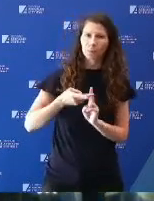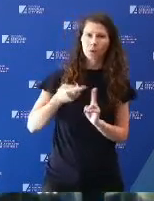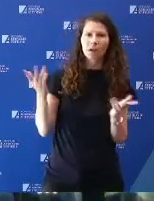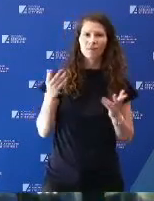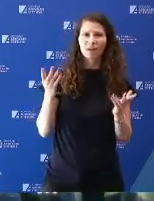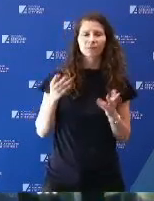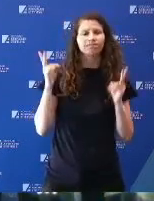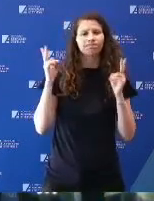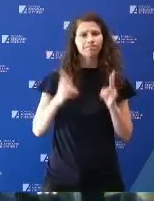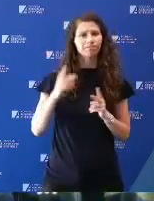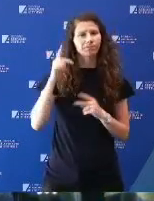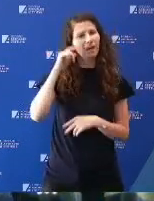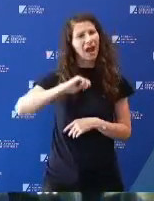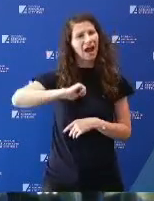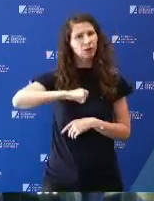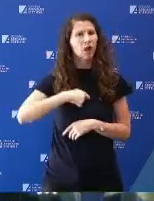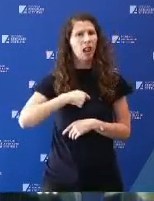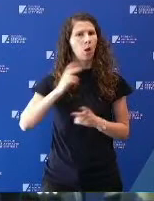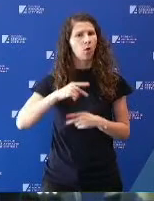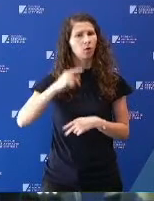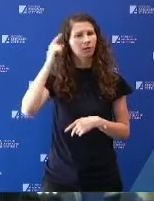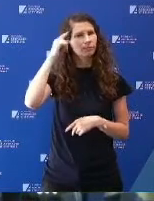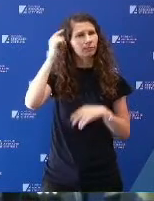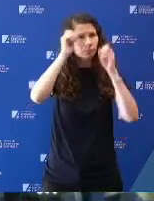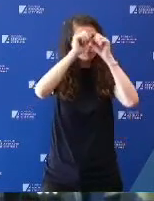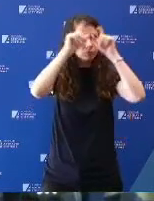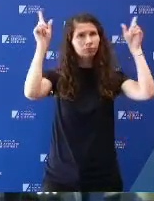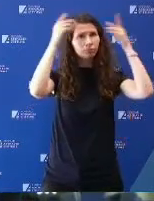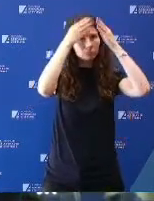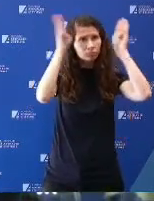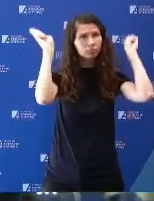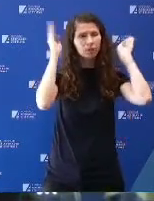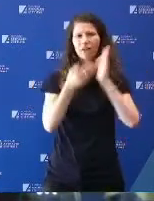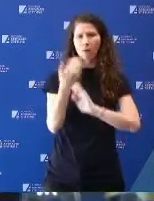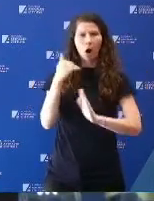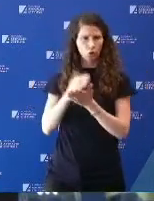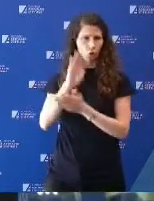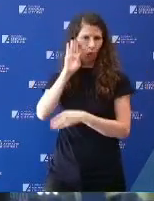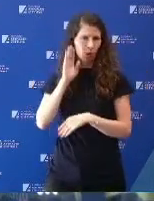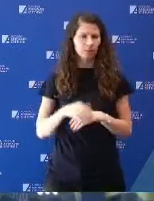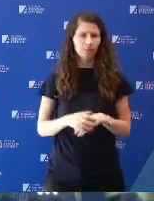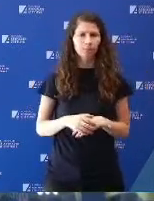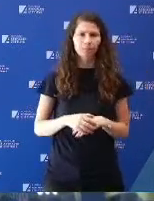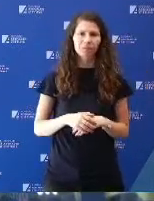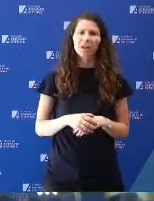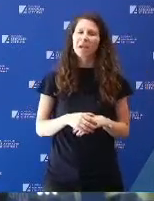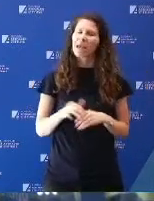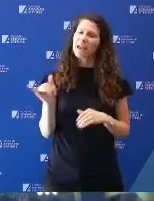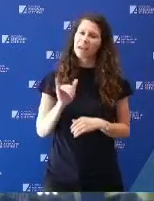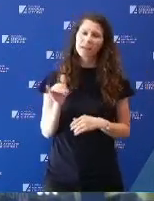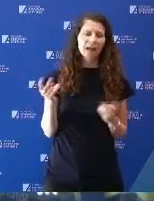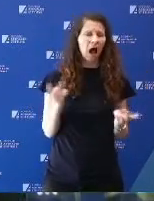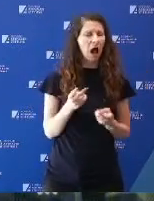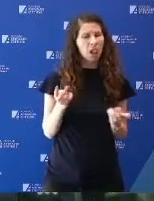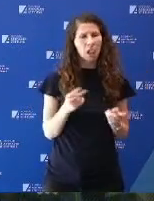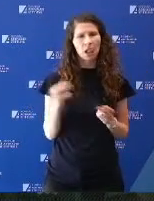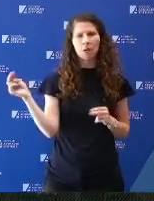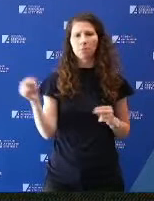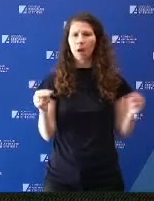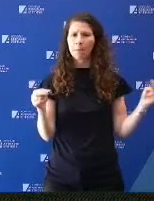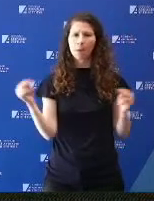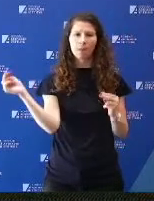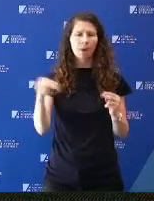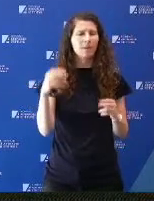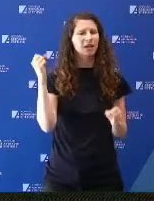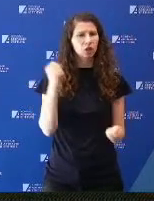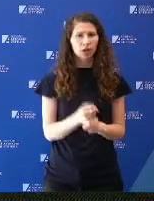haben wir gerade im vorherigen Gespräch auch schon gehört. Und egal aus welchem Winkel wir kamen, am Ende sind wir immer beim Mindset gelandet.